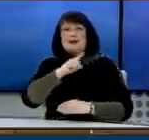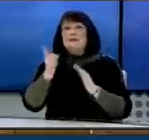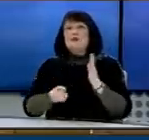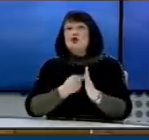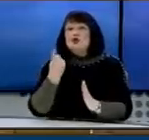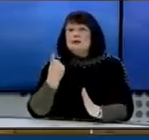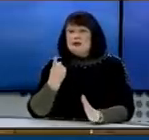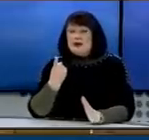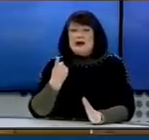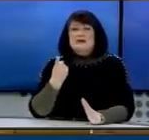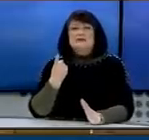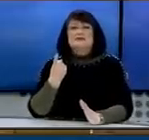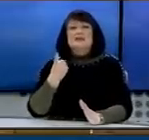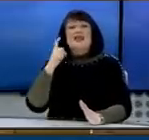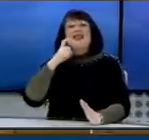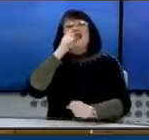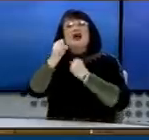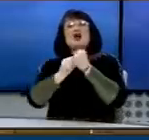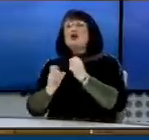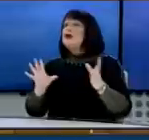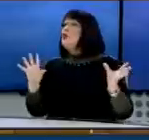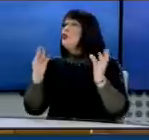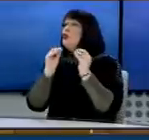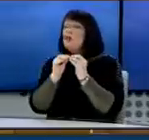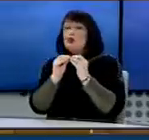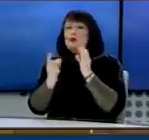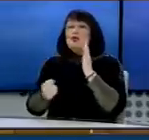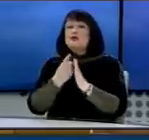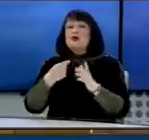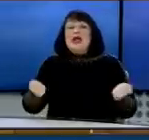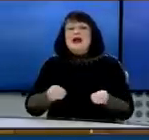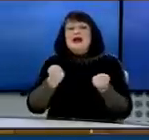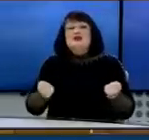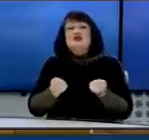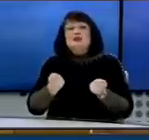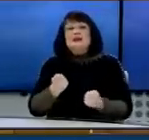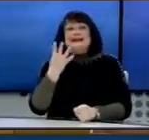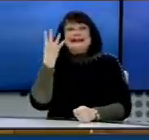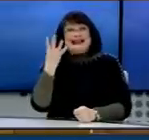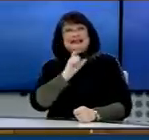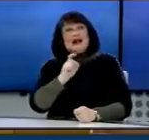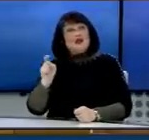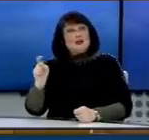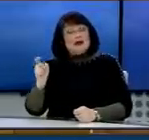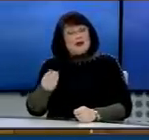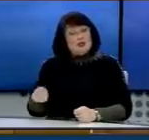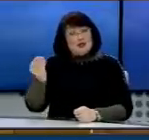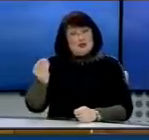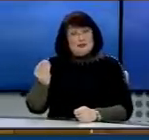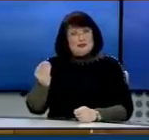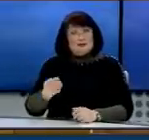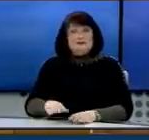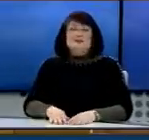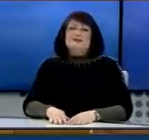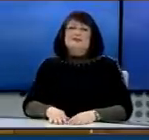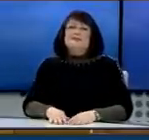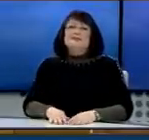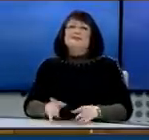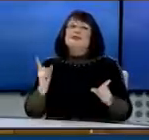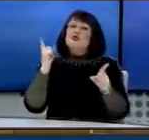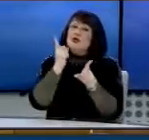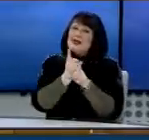μετά από 10 χρόνια οι εργαζόμενοι στη χώρα μας ξεπερνούν τα 4 εκατομμύρια. Πιο ειδικοί θα